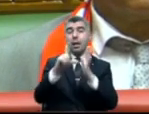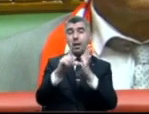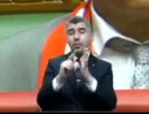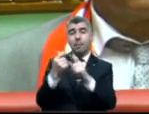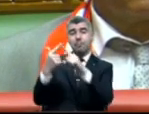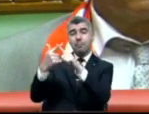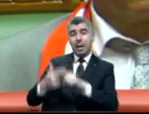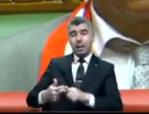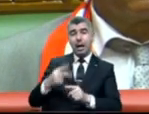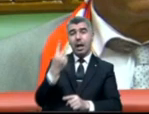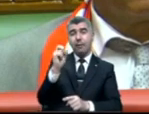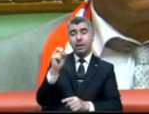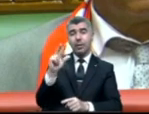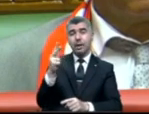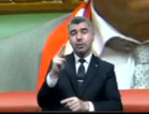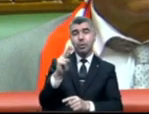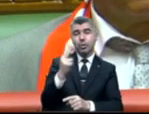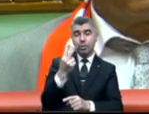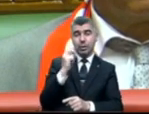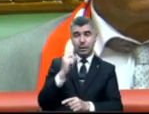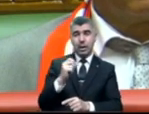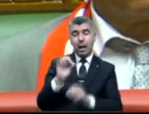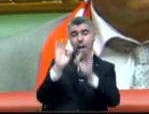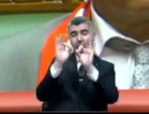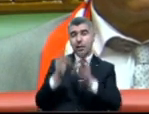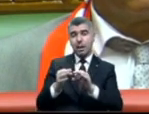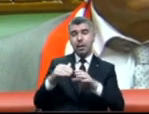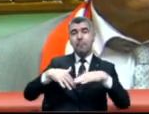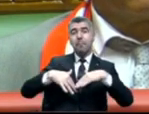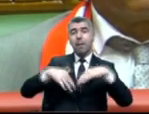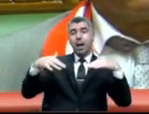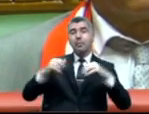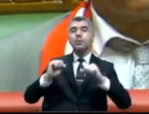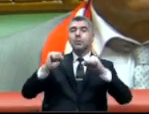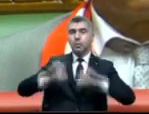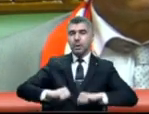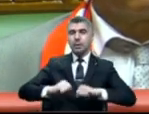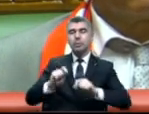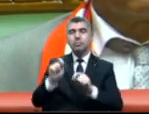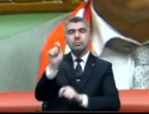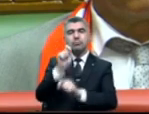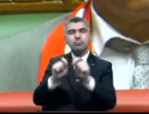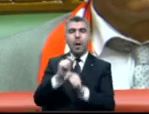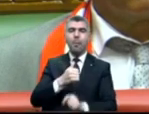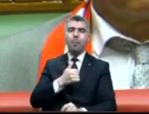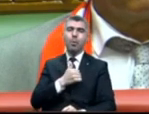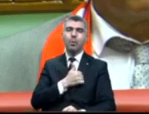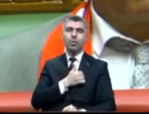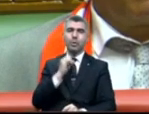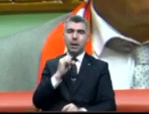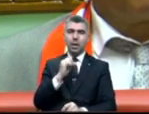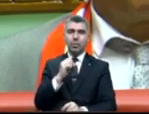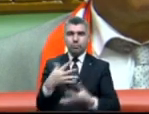سنة 2023 اللي مررته الأغلبية ديالكم العددية بمجلسي البرلمان بعد أن أعدته بطريقة انفرادية وخارج كل